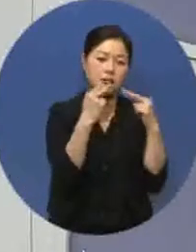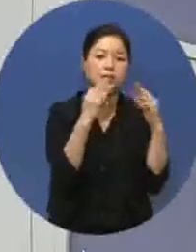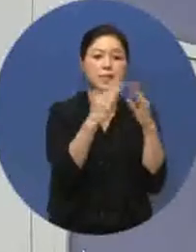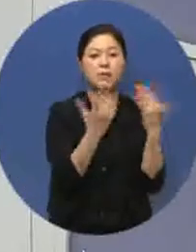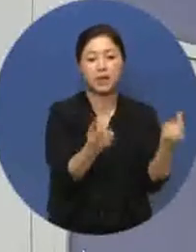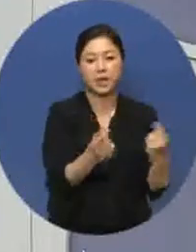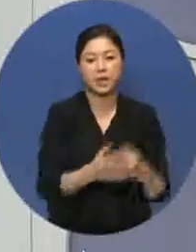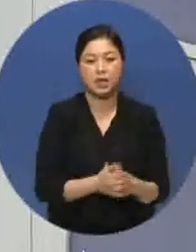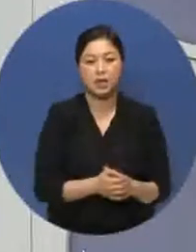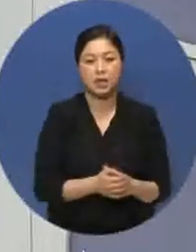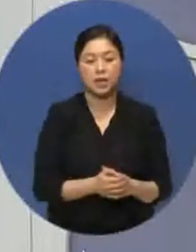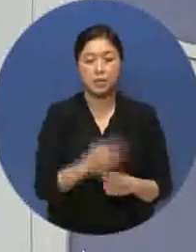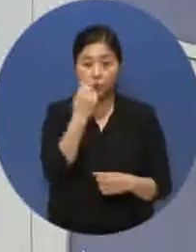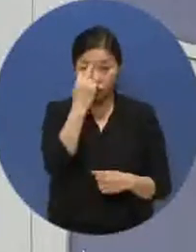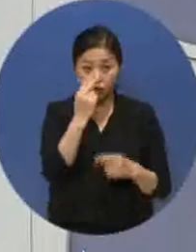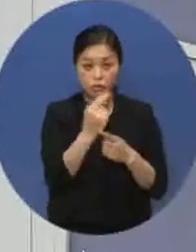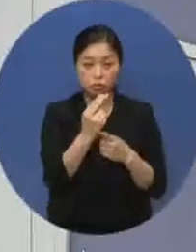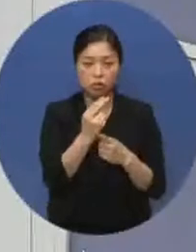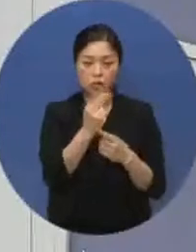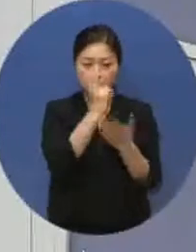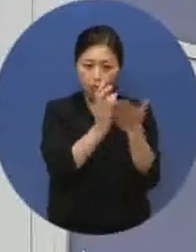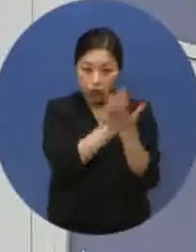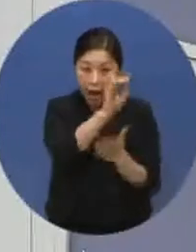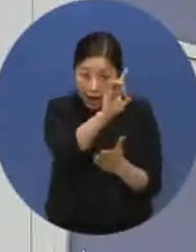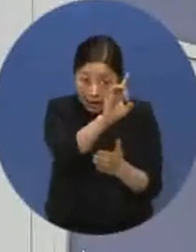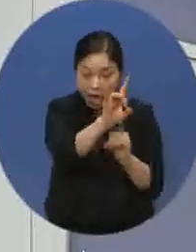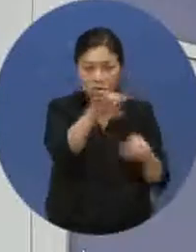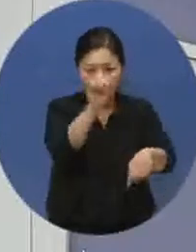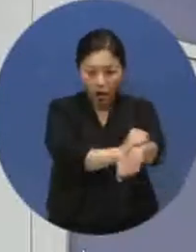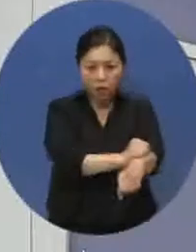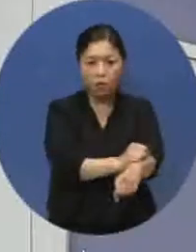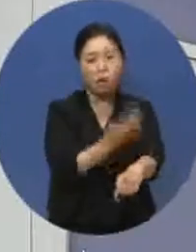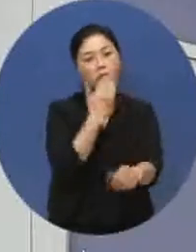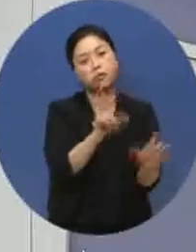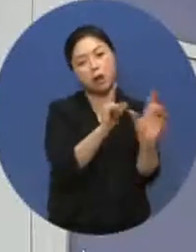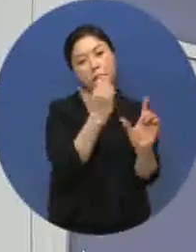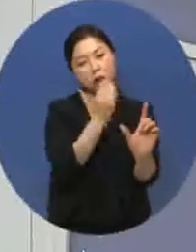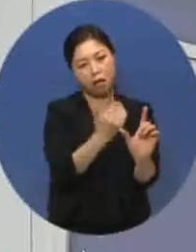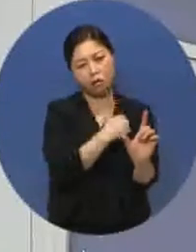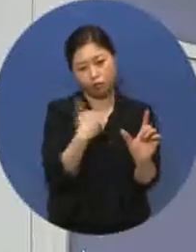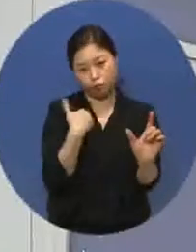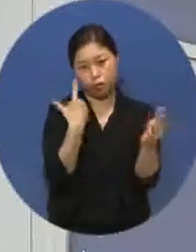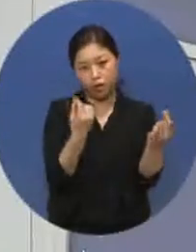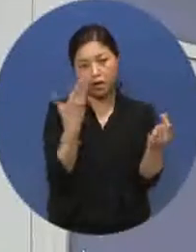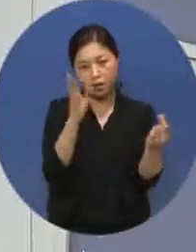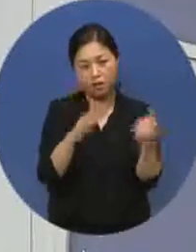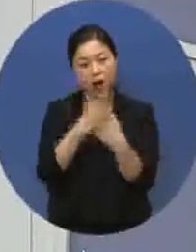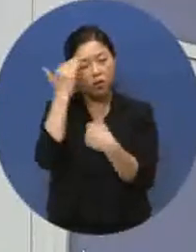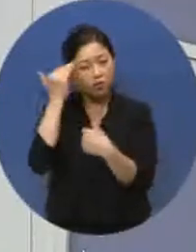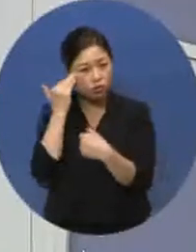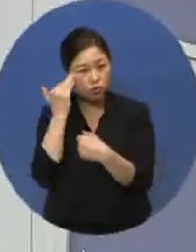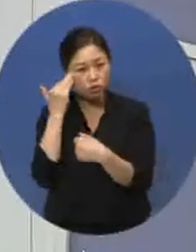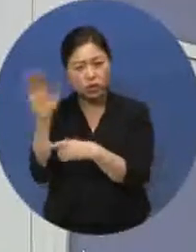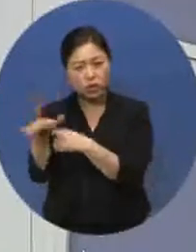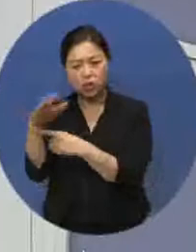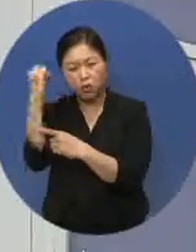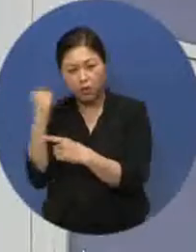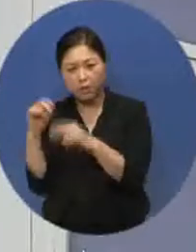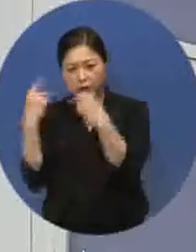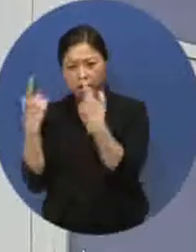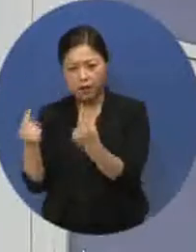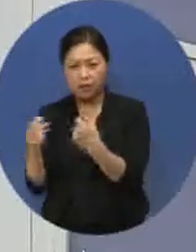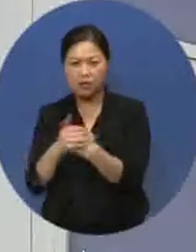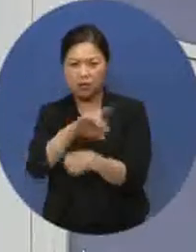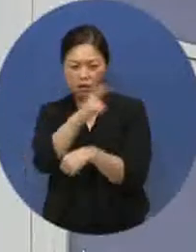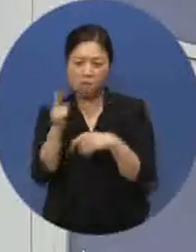한 분야만 잘해도 변호사가 먹고 살 수 있었습니다. 그러나 대한민국에서는 시골 냉면집 같아서 여러 가지를 그러니까 민사도 하고 가사도